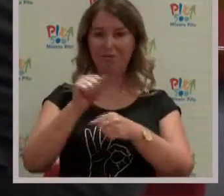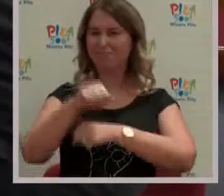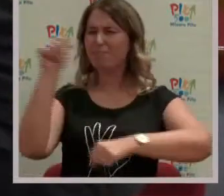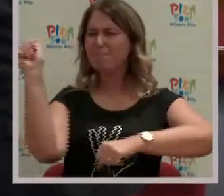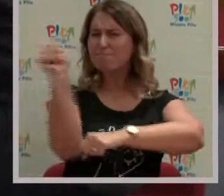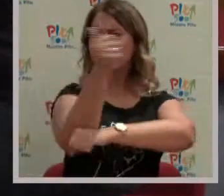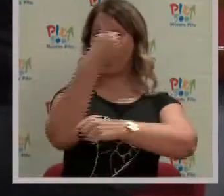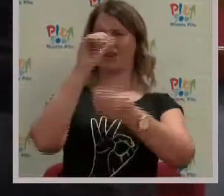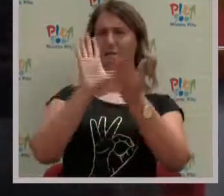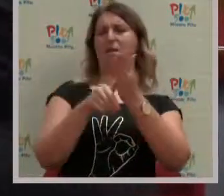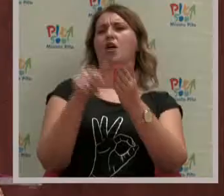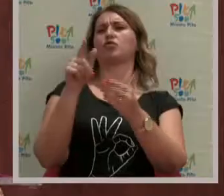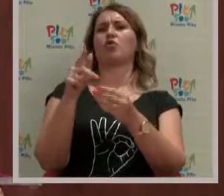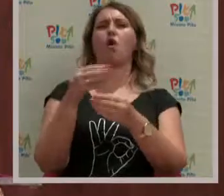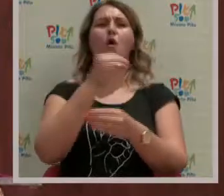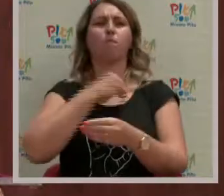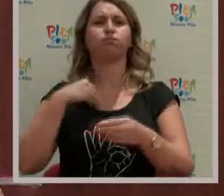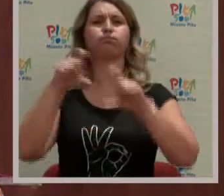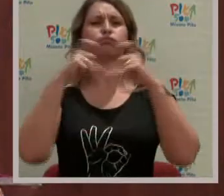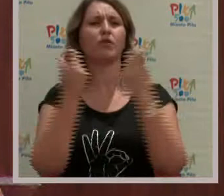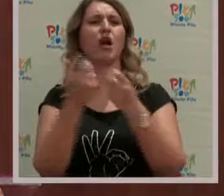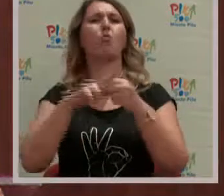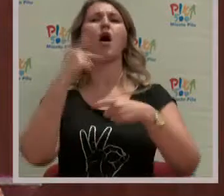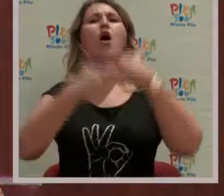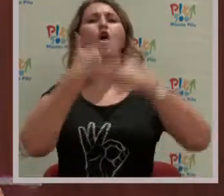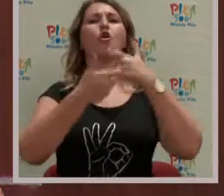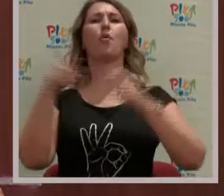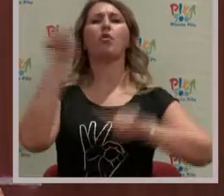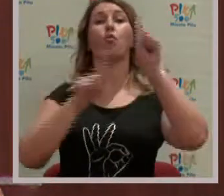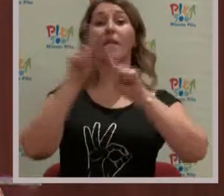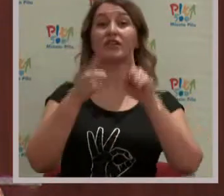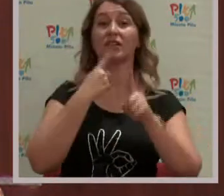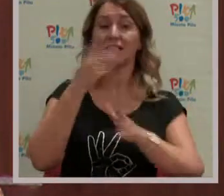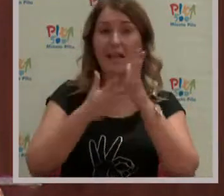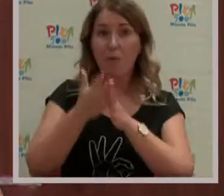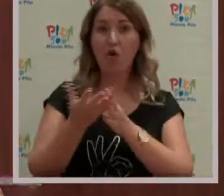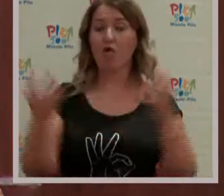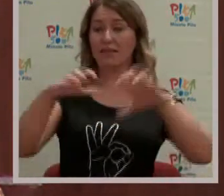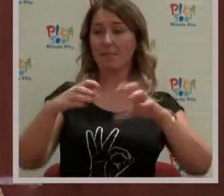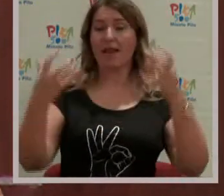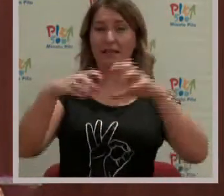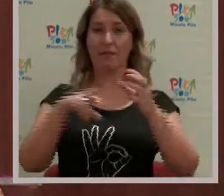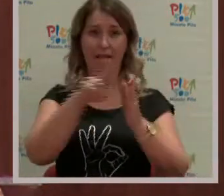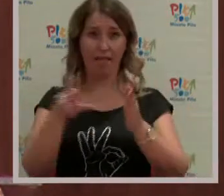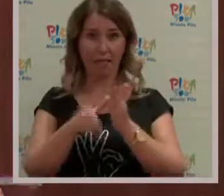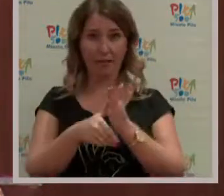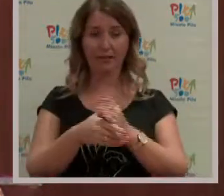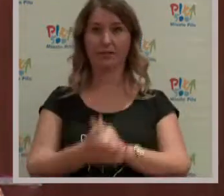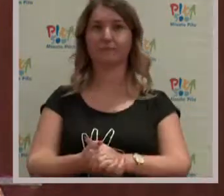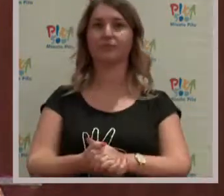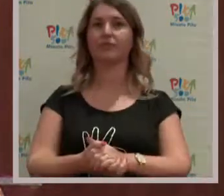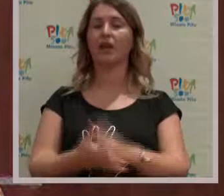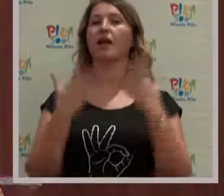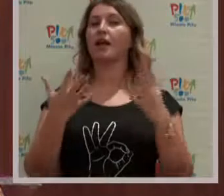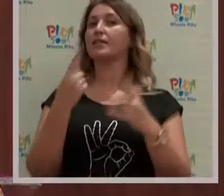pierwszym miastem w Polsce, które wprowadziło tłumaczenia sesji na język migowy. Chcę państwu